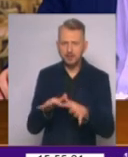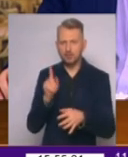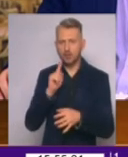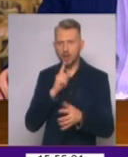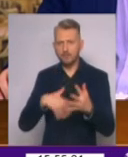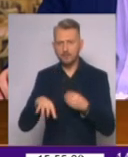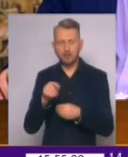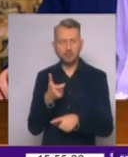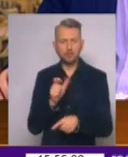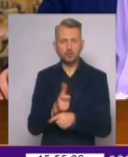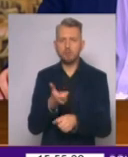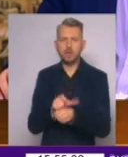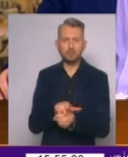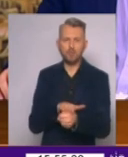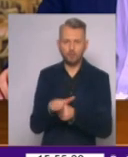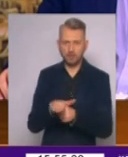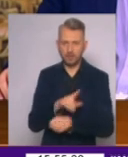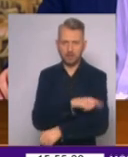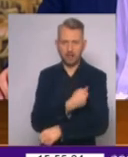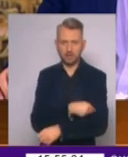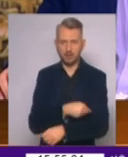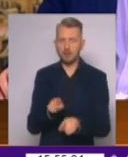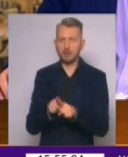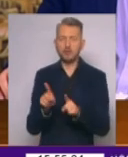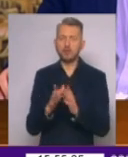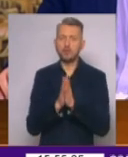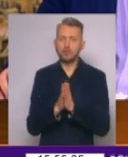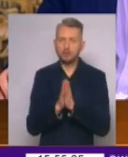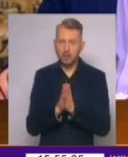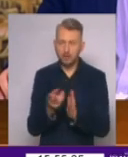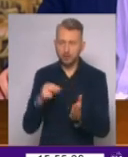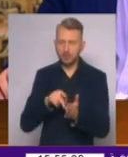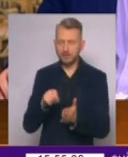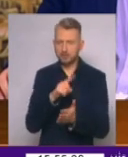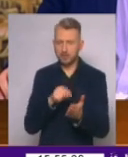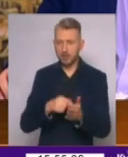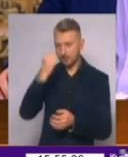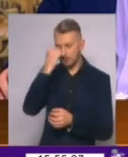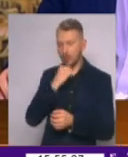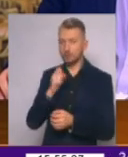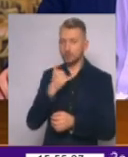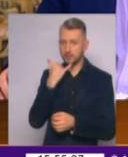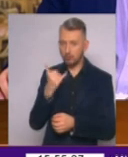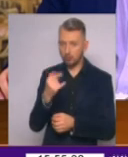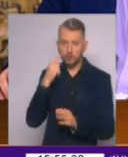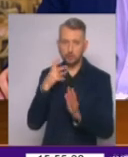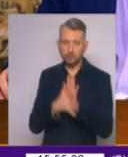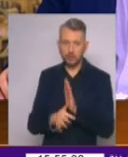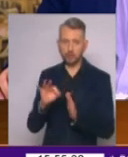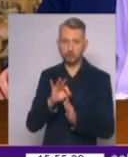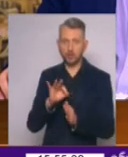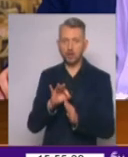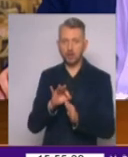там дуже переповнена лікарня. Так, що, будь ласка, дуже дякуємо. Дуже дякуємо за дзвінок, зрозуміло, з приводу